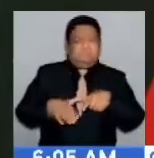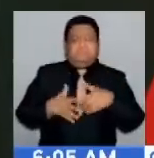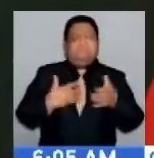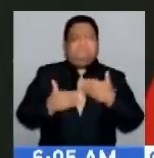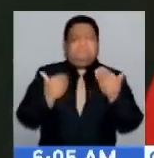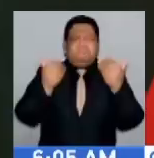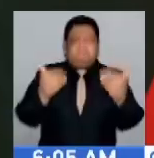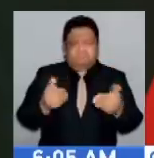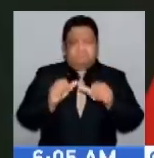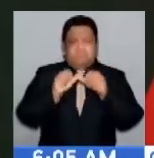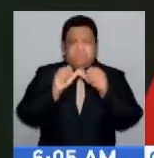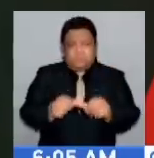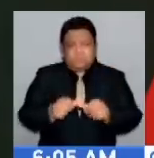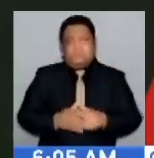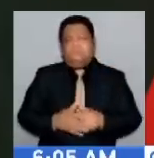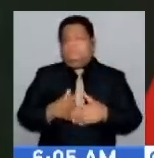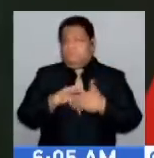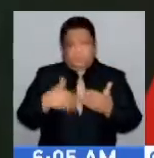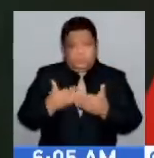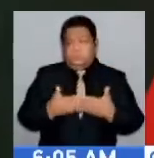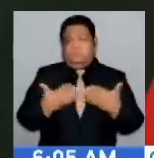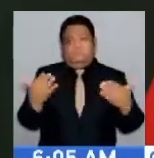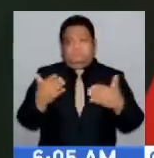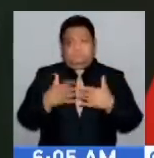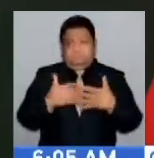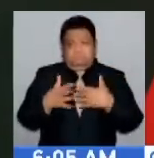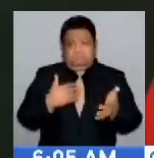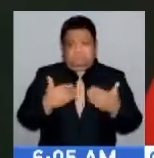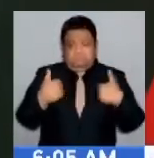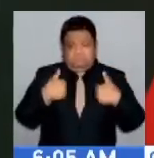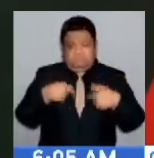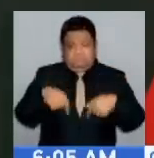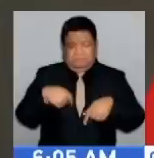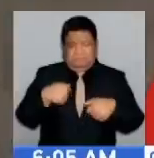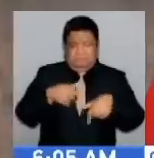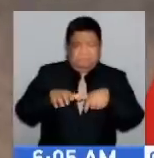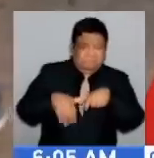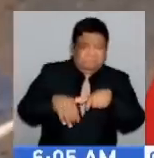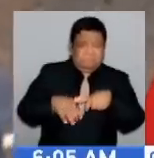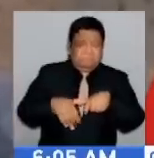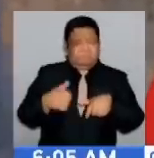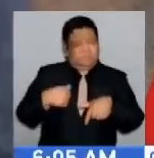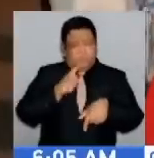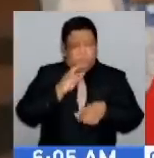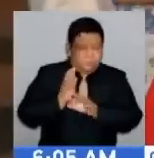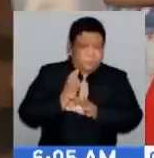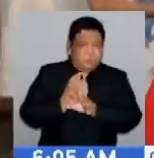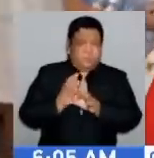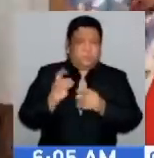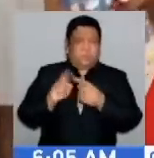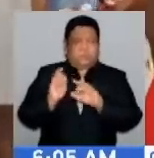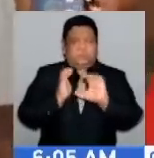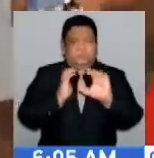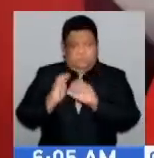yung kapasanan. Kasi ako, tiboto talaga ako. Nakayapak namang nagtungo sa